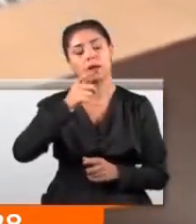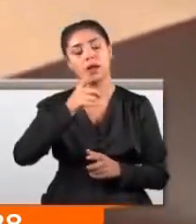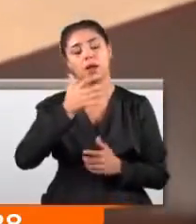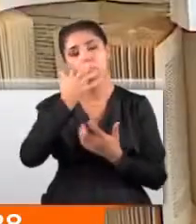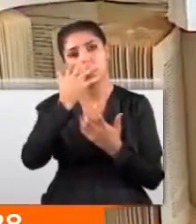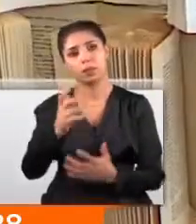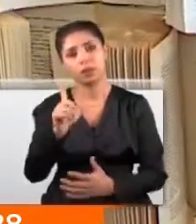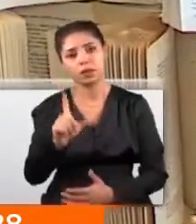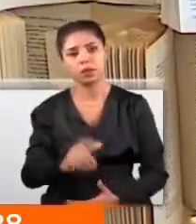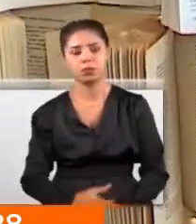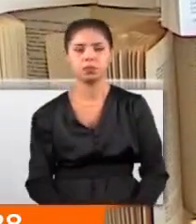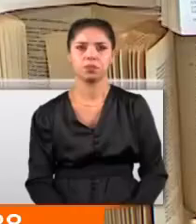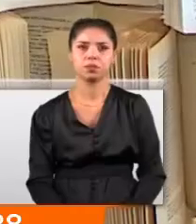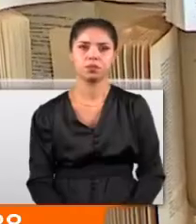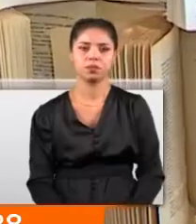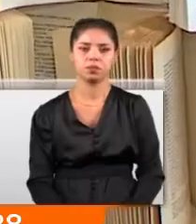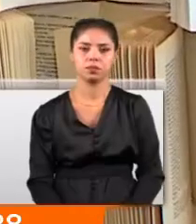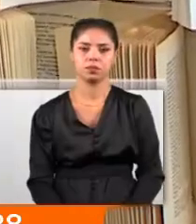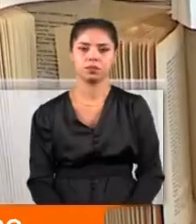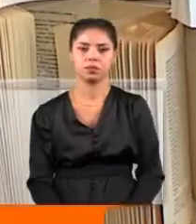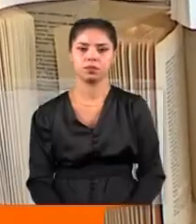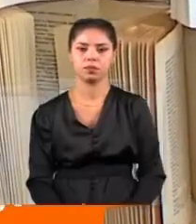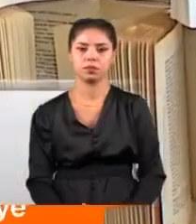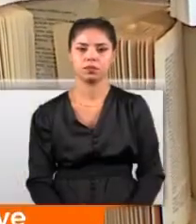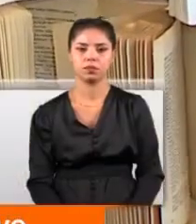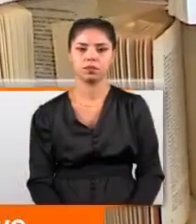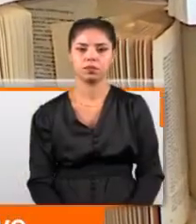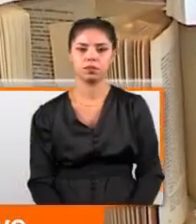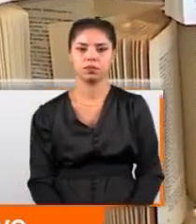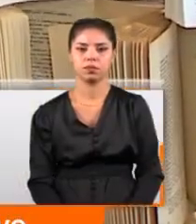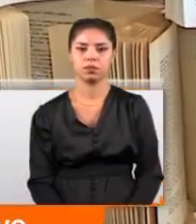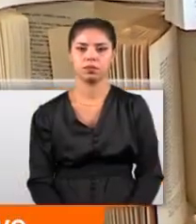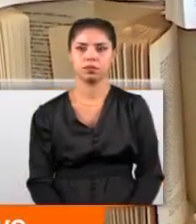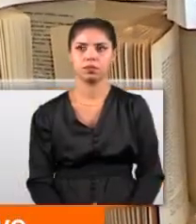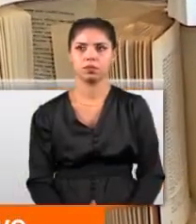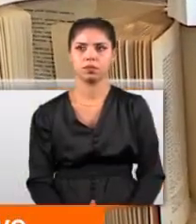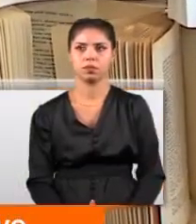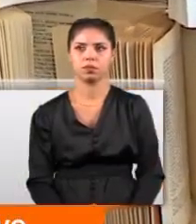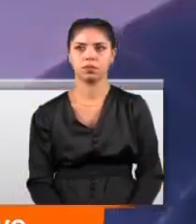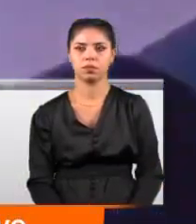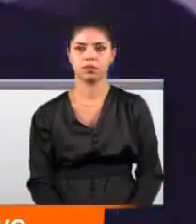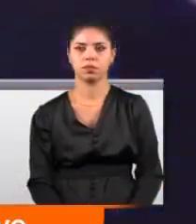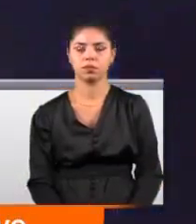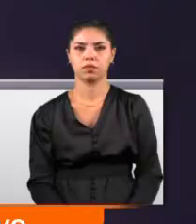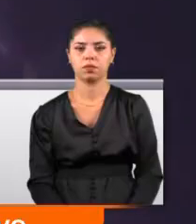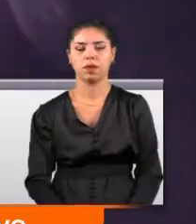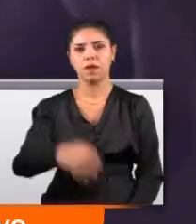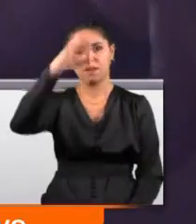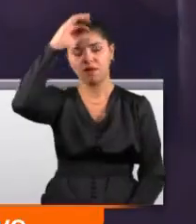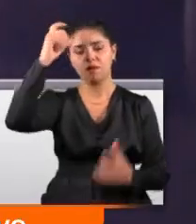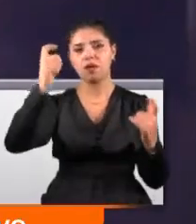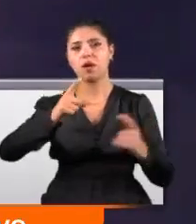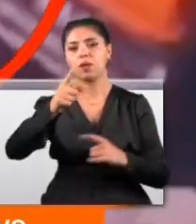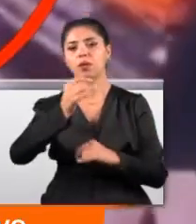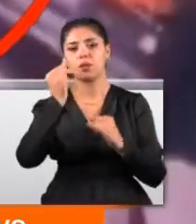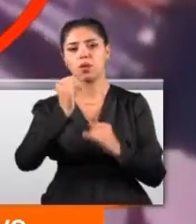titremeniz gerekiyor. Lütfen aileler çocuklarında normalde olmayan farklı bir şeyi fark ediyorlarsa bunu kale alsınlar. Fatih'teki korkunç olayın